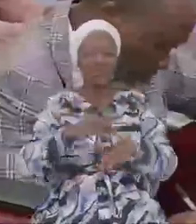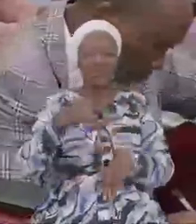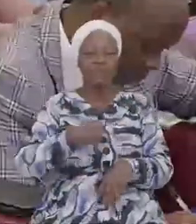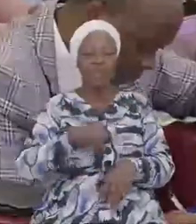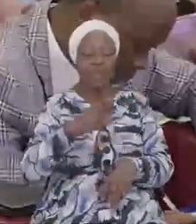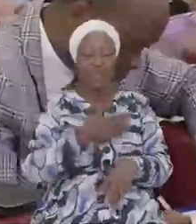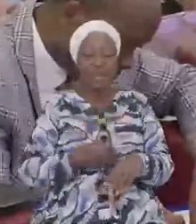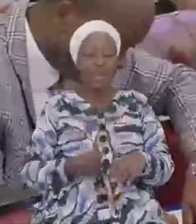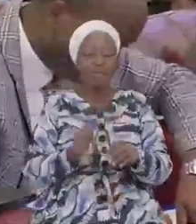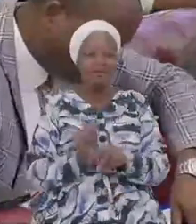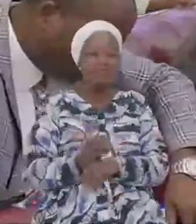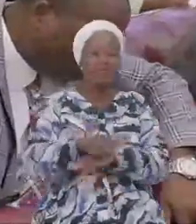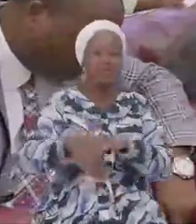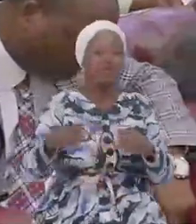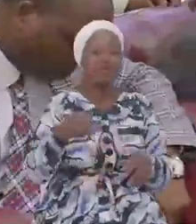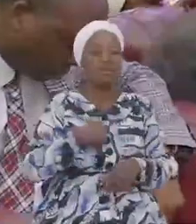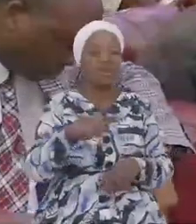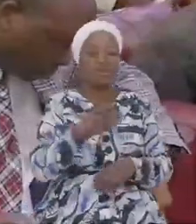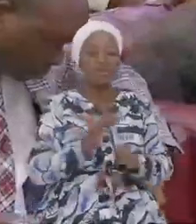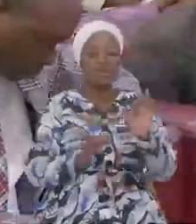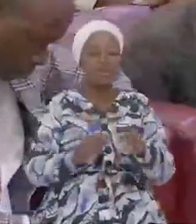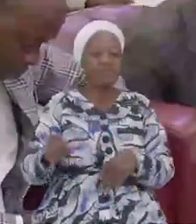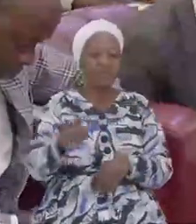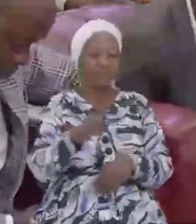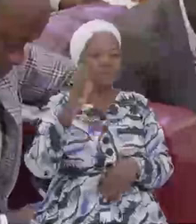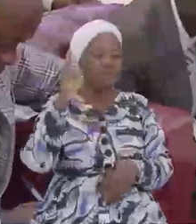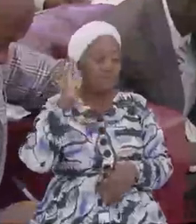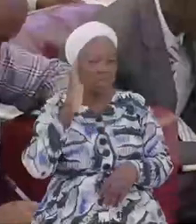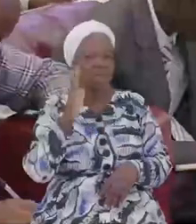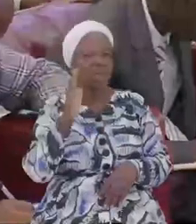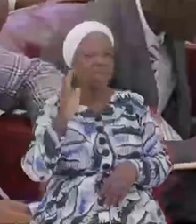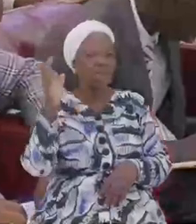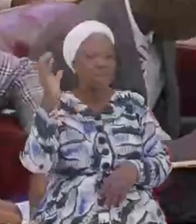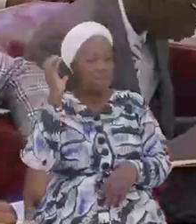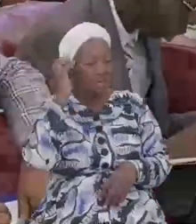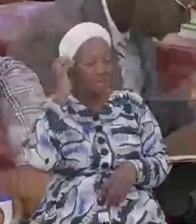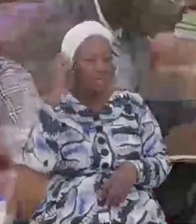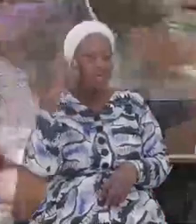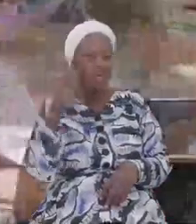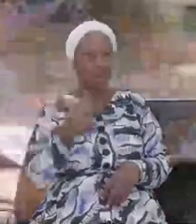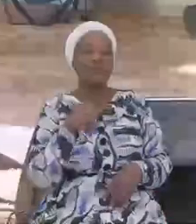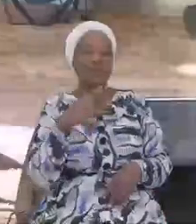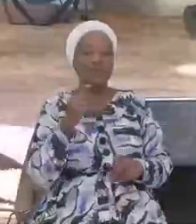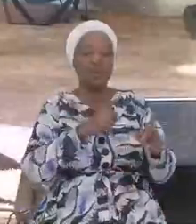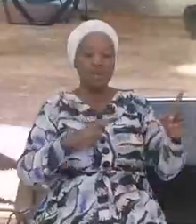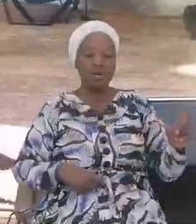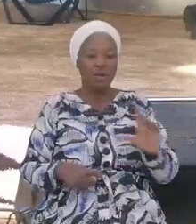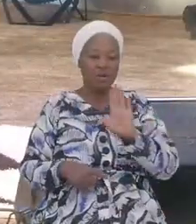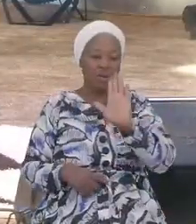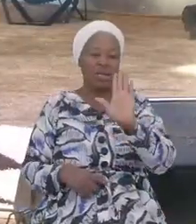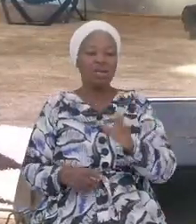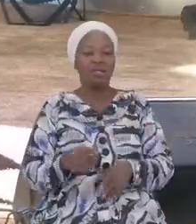qui seront ton partage lorsque tu obéiras à la voix de l'Éternel ton